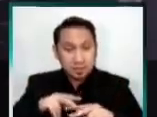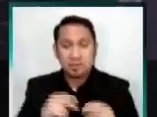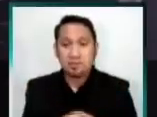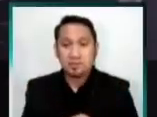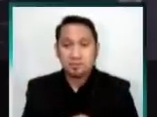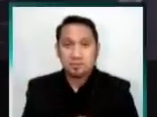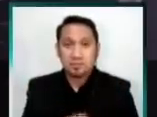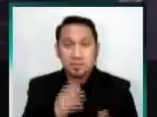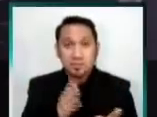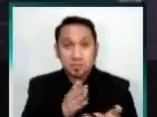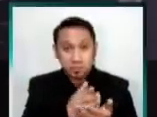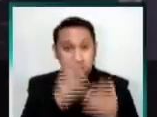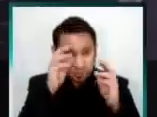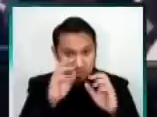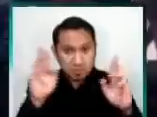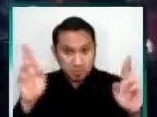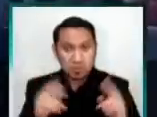kay Mangaldan Mayor Marilyn Lambino.